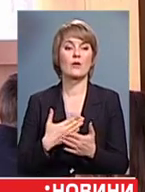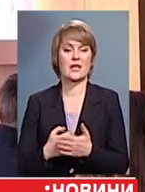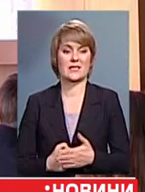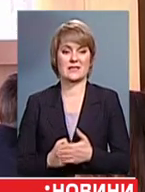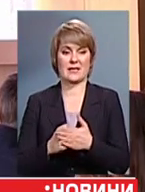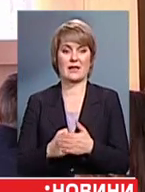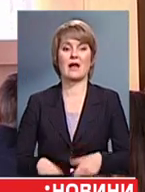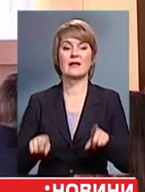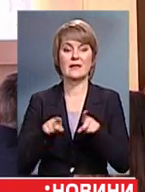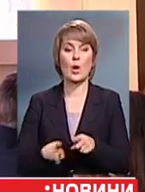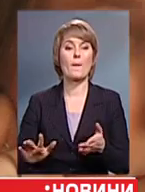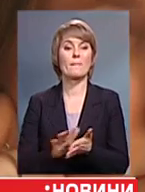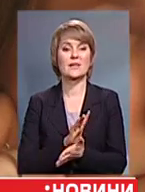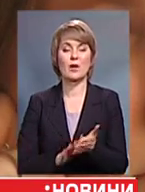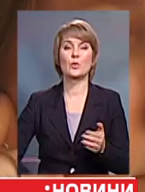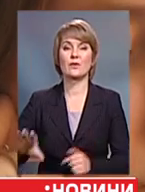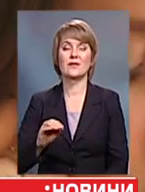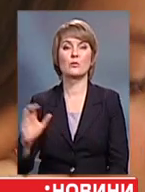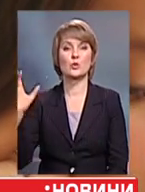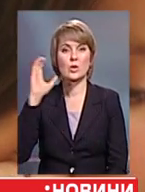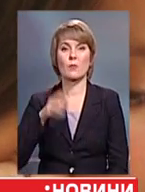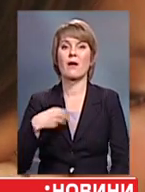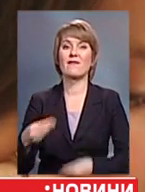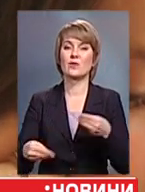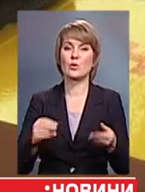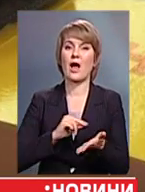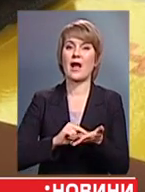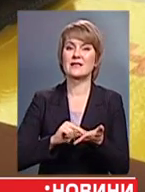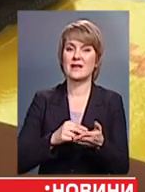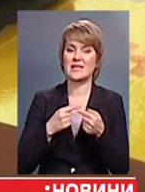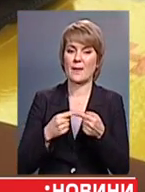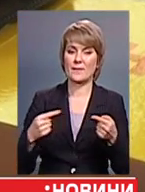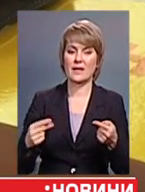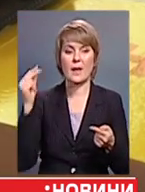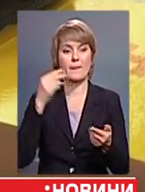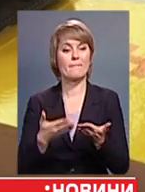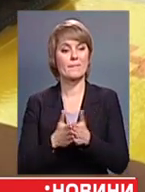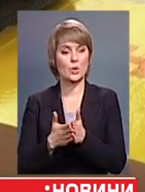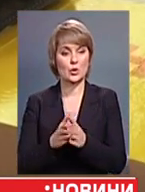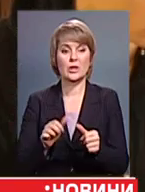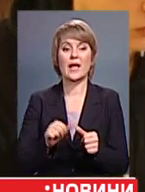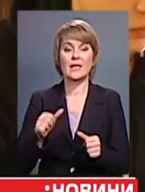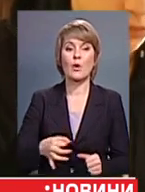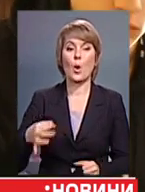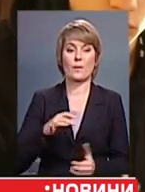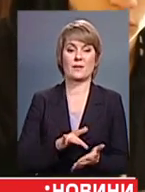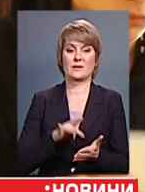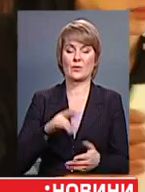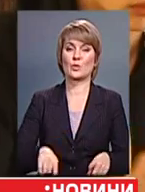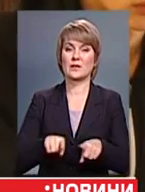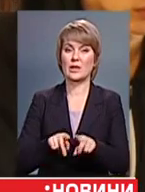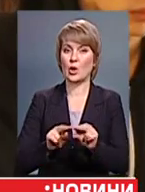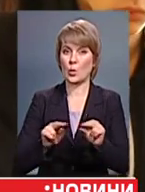засадах. Також безплатно всім слухачам курсів видають канцелярське приладдя і підручники. Крім обласного центру, такі